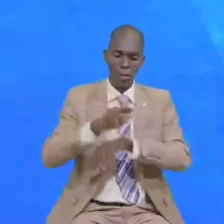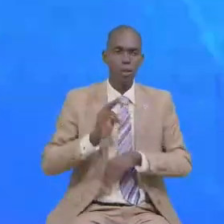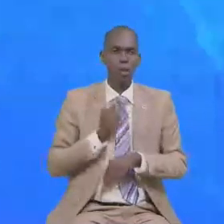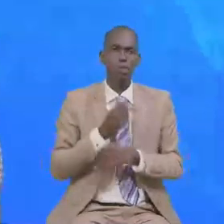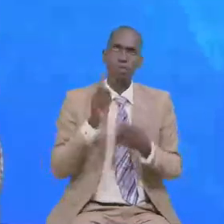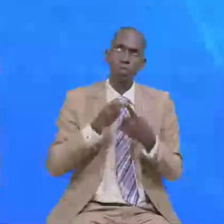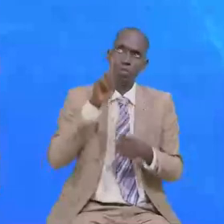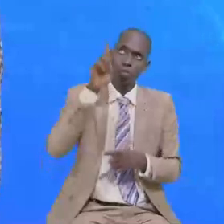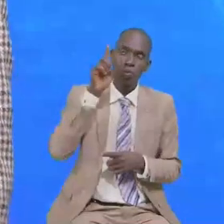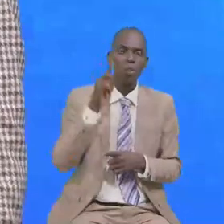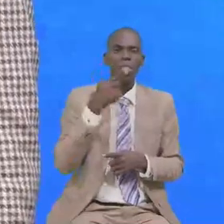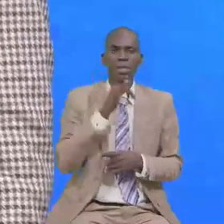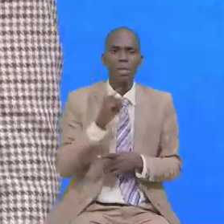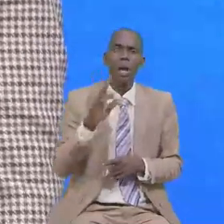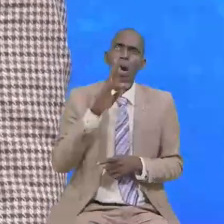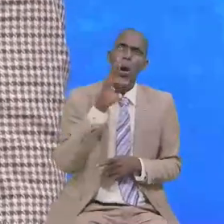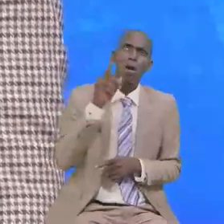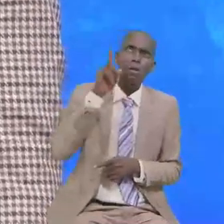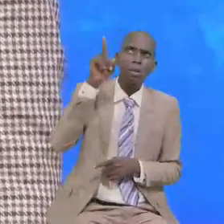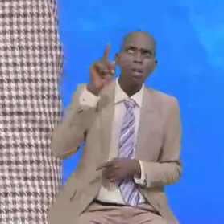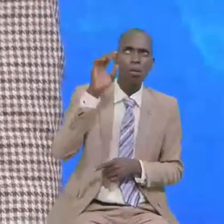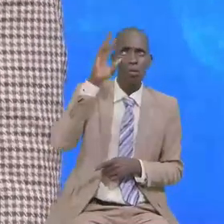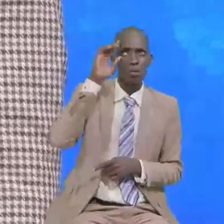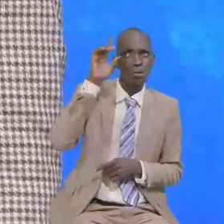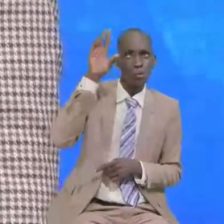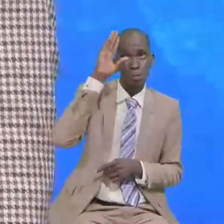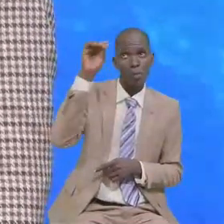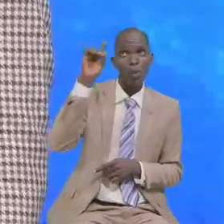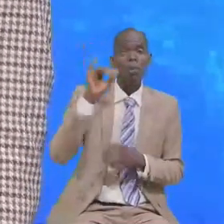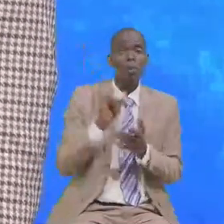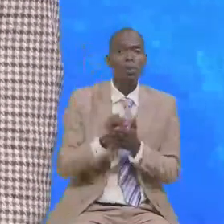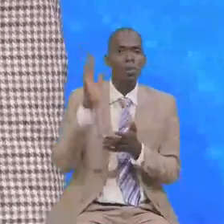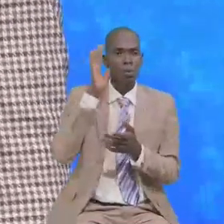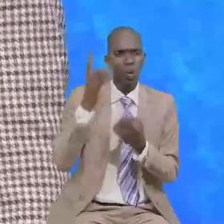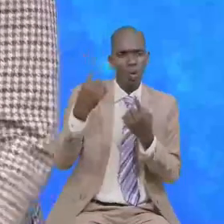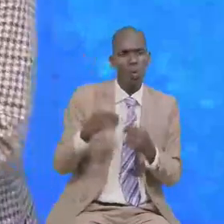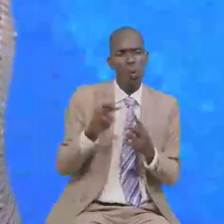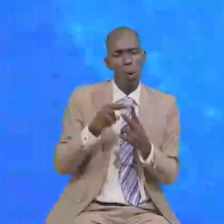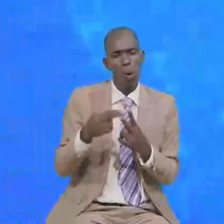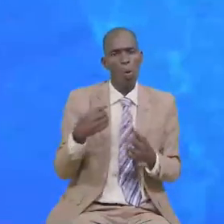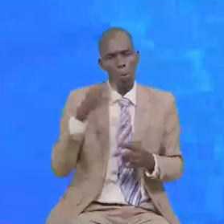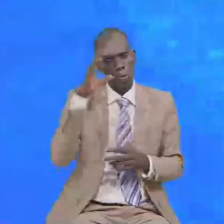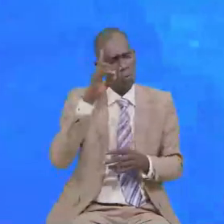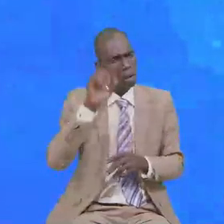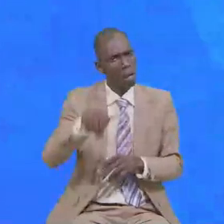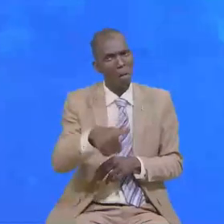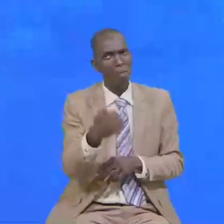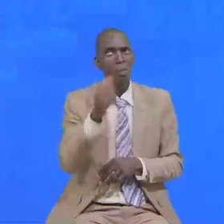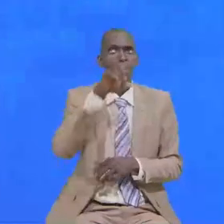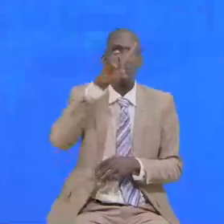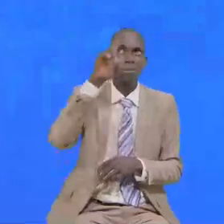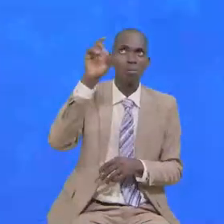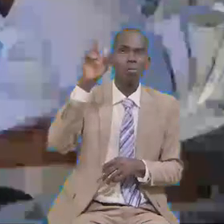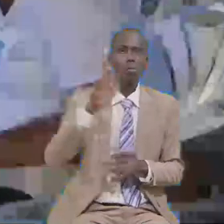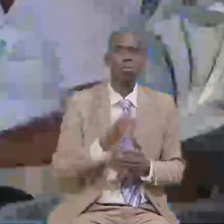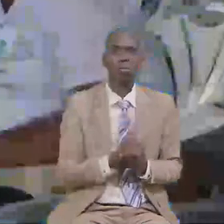Jean-Baptiste nous a envoyé vers toi pour dire, es-tu celui qui doit venir